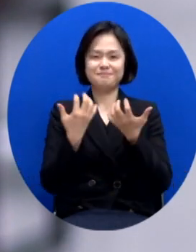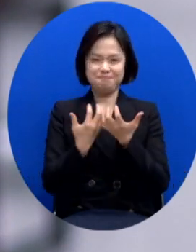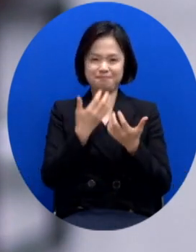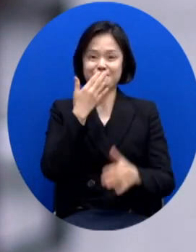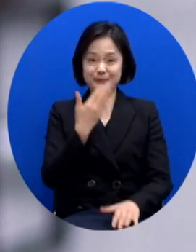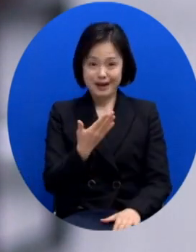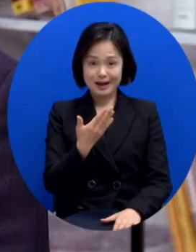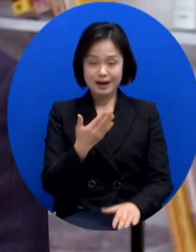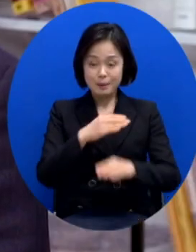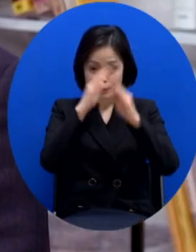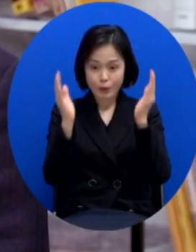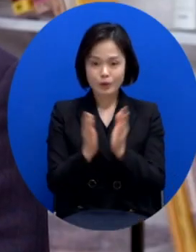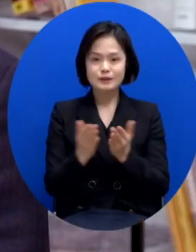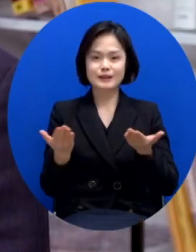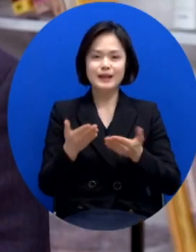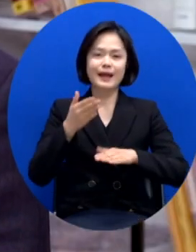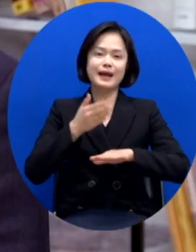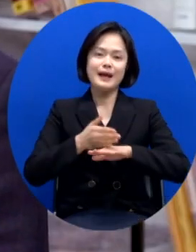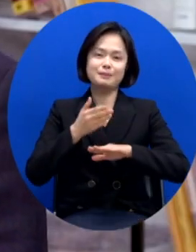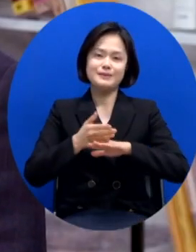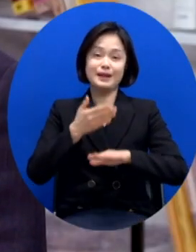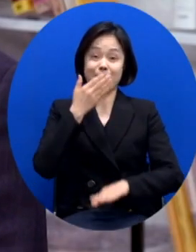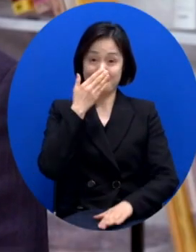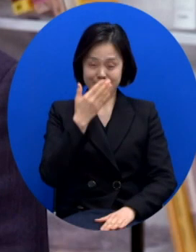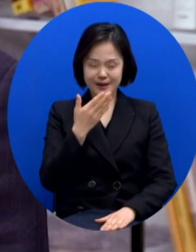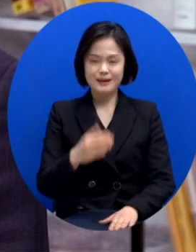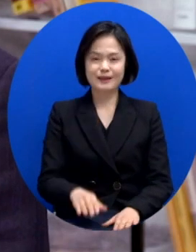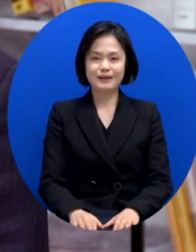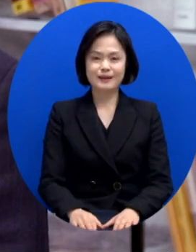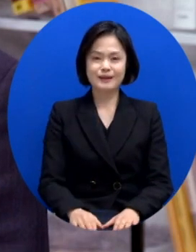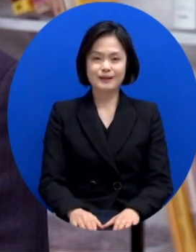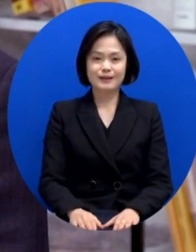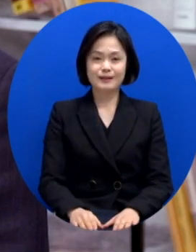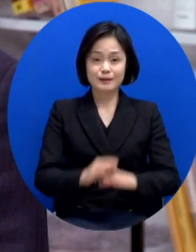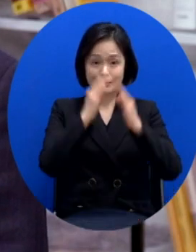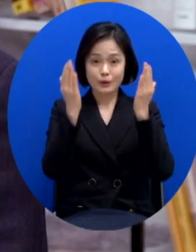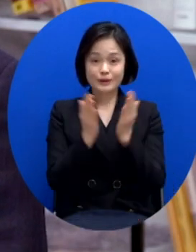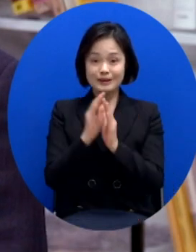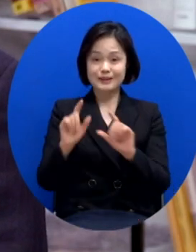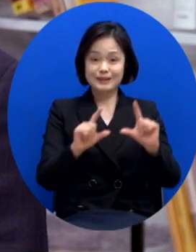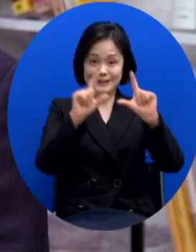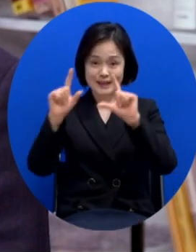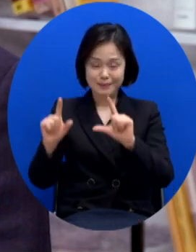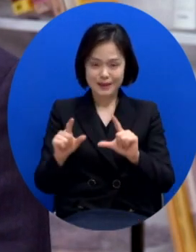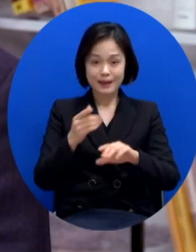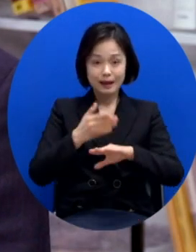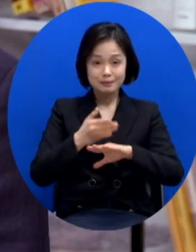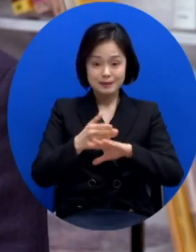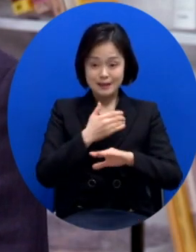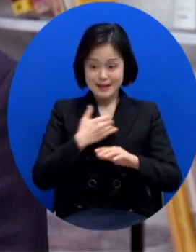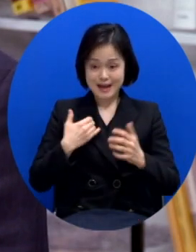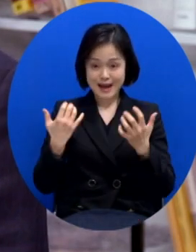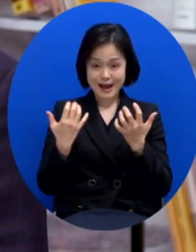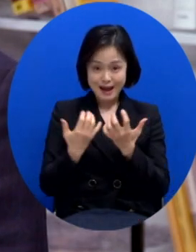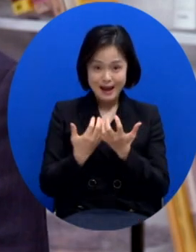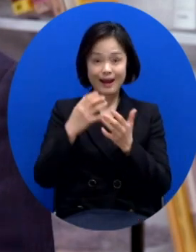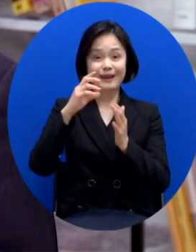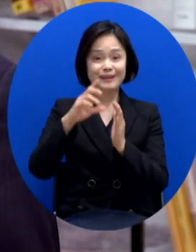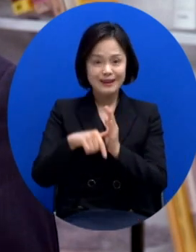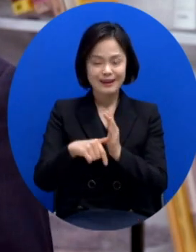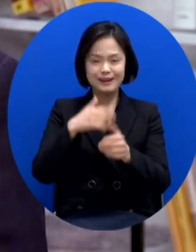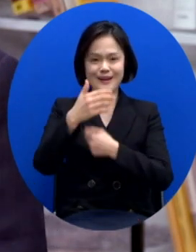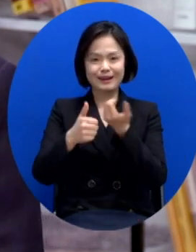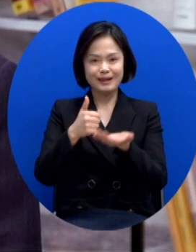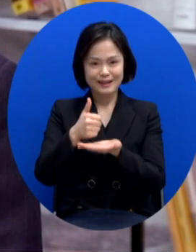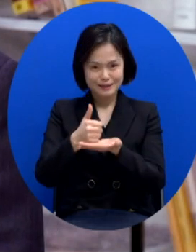감사하게 합니다 모든 삶 가운데 감사가 넘칠 때 하나님이 함께 너와